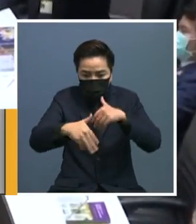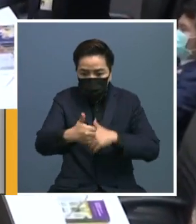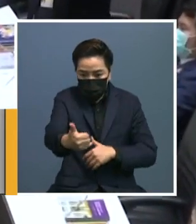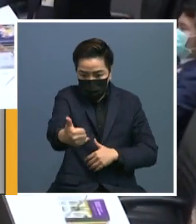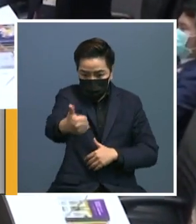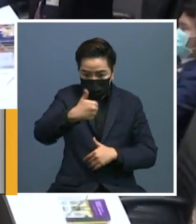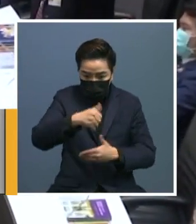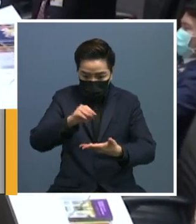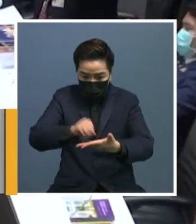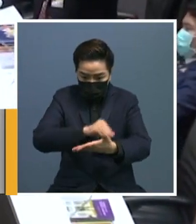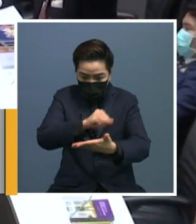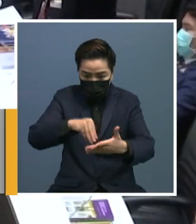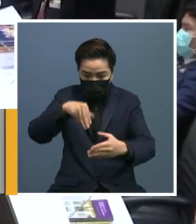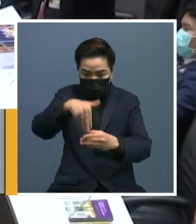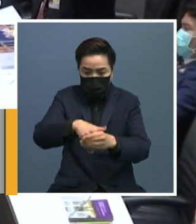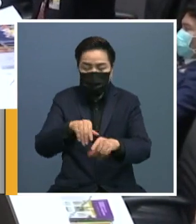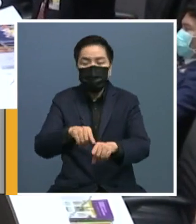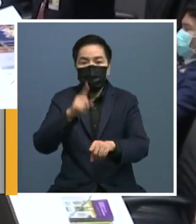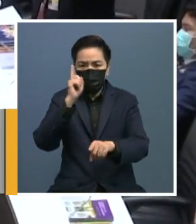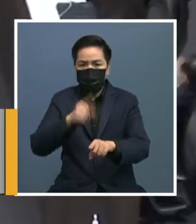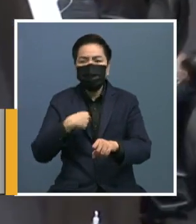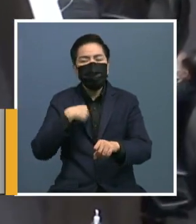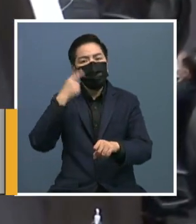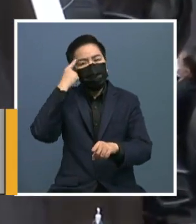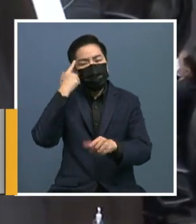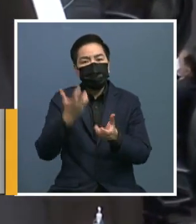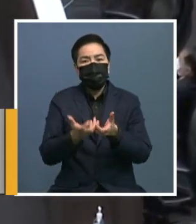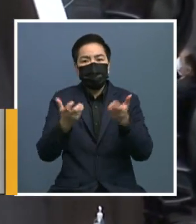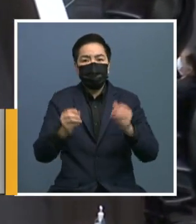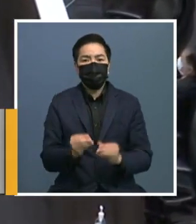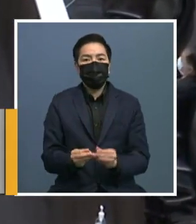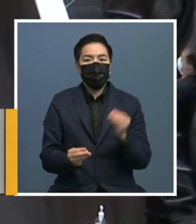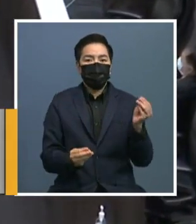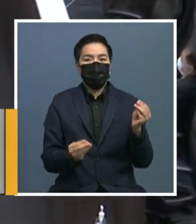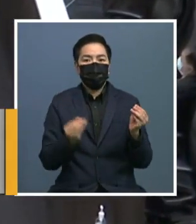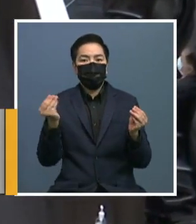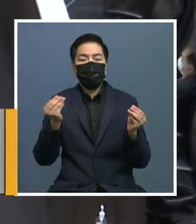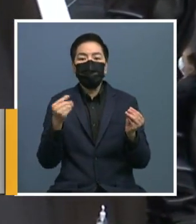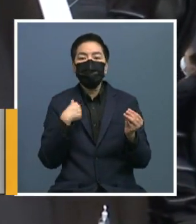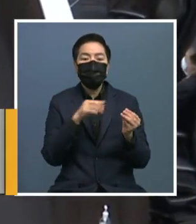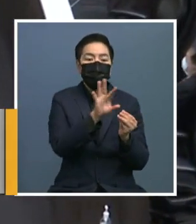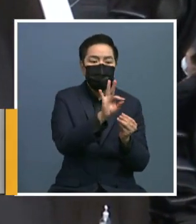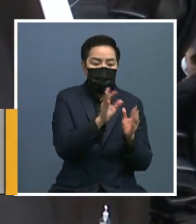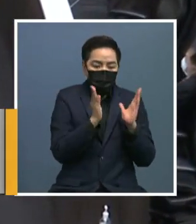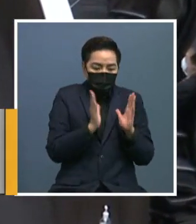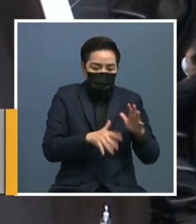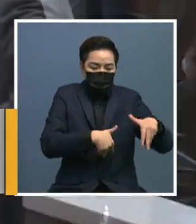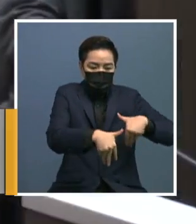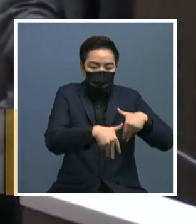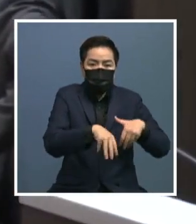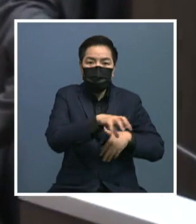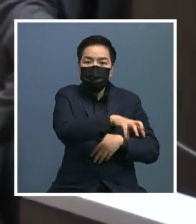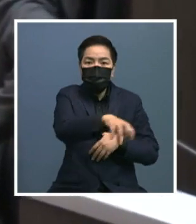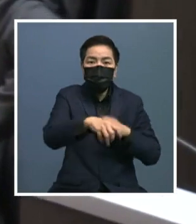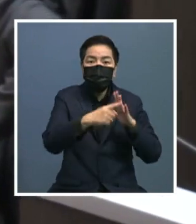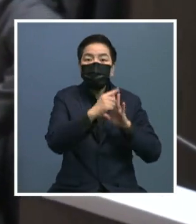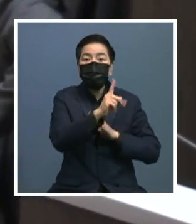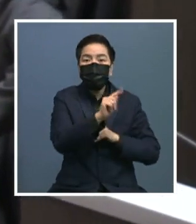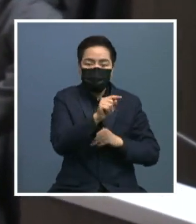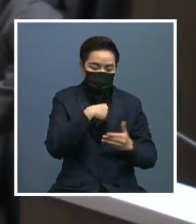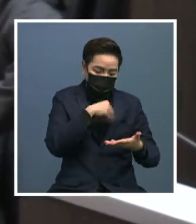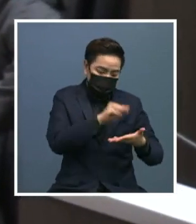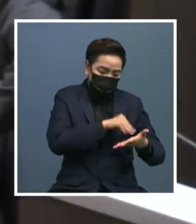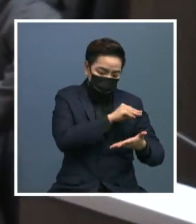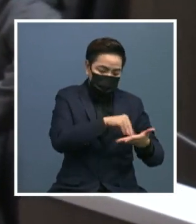เพราะฉะนั้นการให้มีบัตรเลือกตั้ง 2ใบก็เป็นไปเพื่อให้ประชาชนมีสิทธิ์เลือกคับและผู้สมัครให้สอดคล้องกับความ